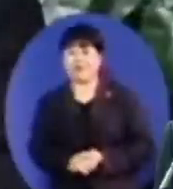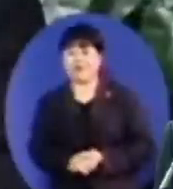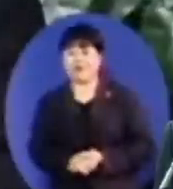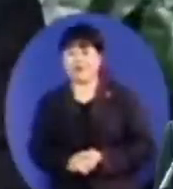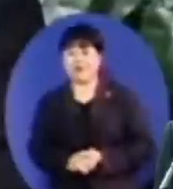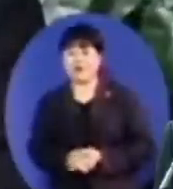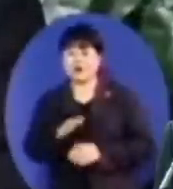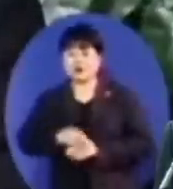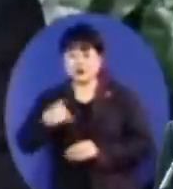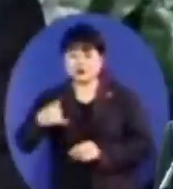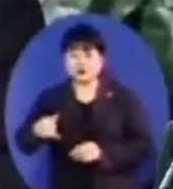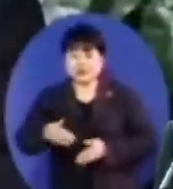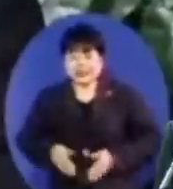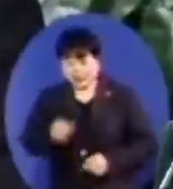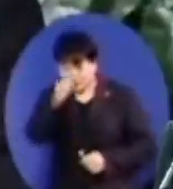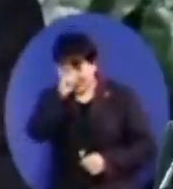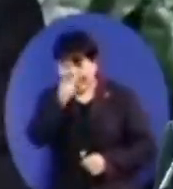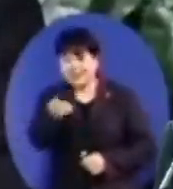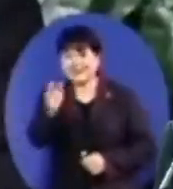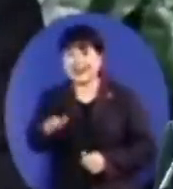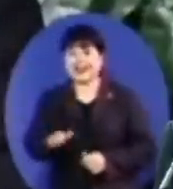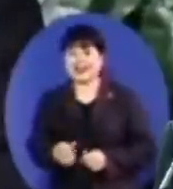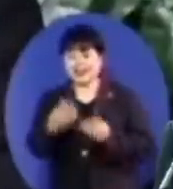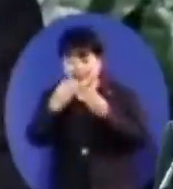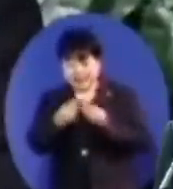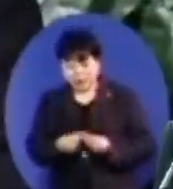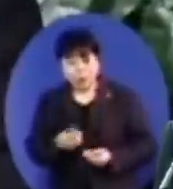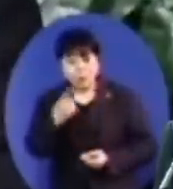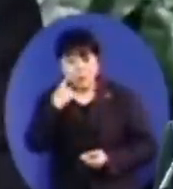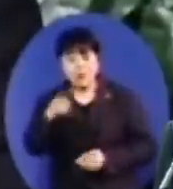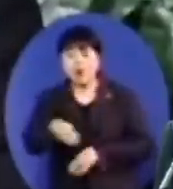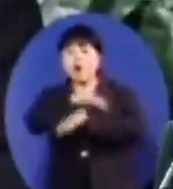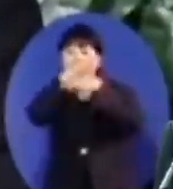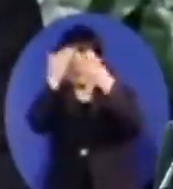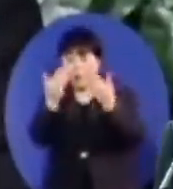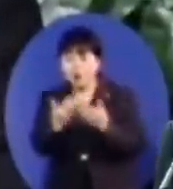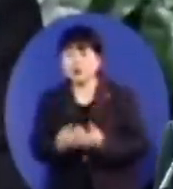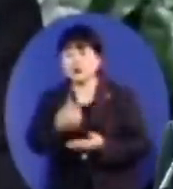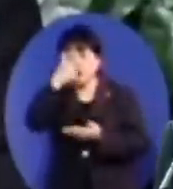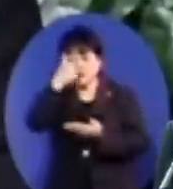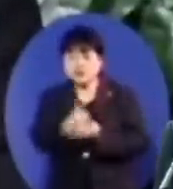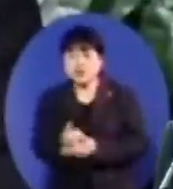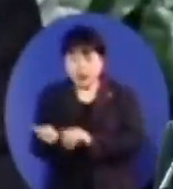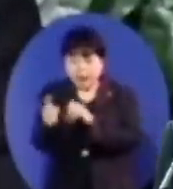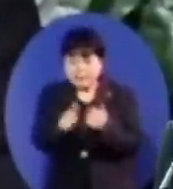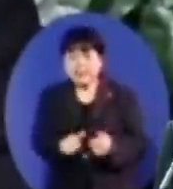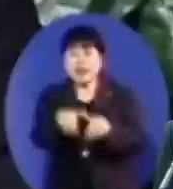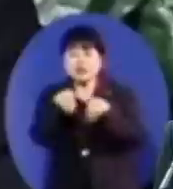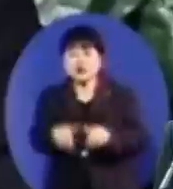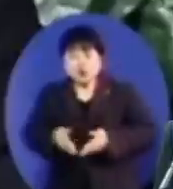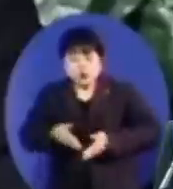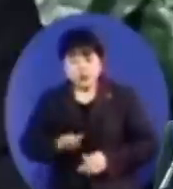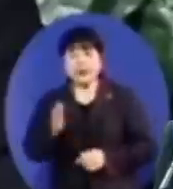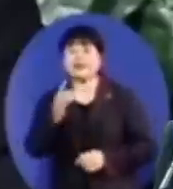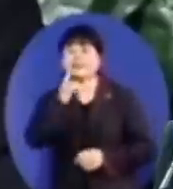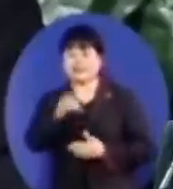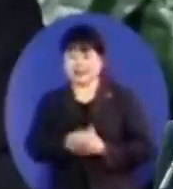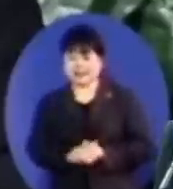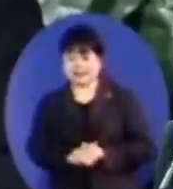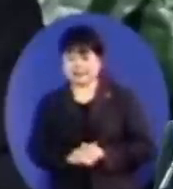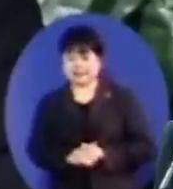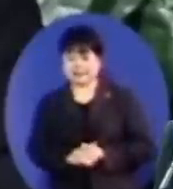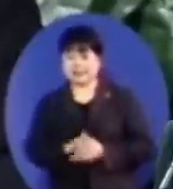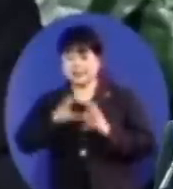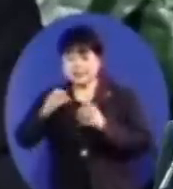손주 새끼들 낳았다고 좋아하지만은 내용은 보면 다 죄와 사망의 종으로 태어난 것입니다.